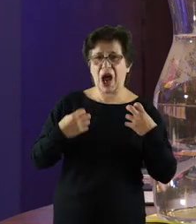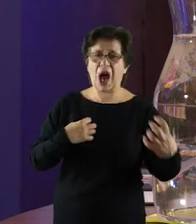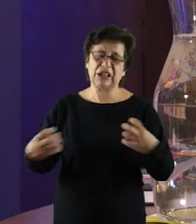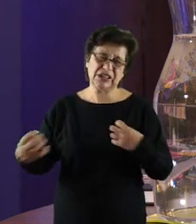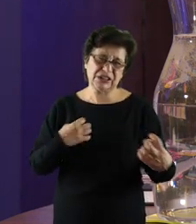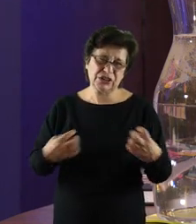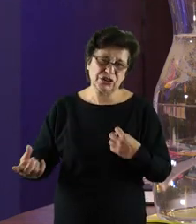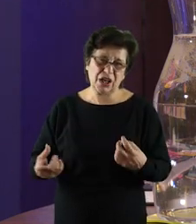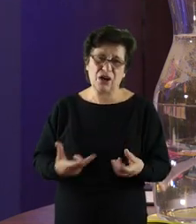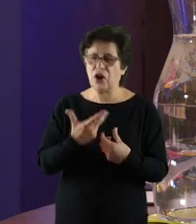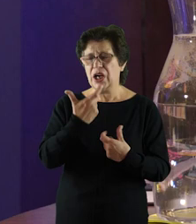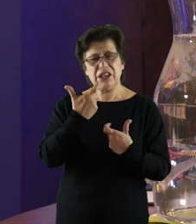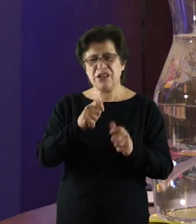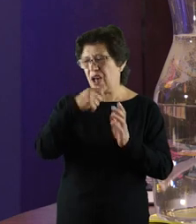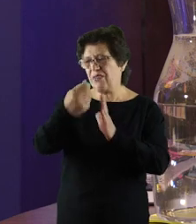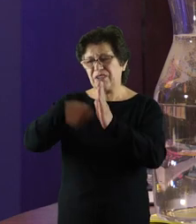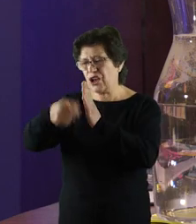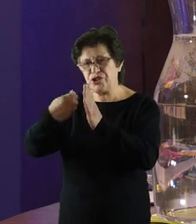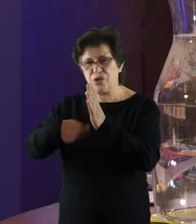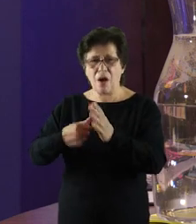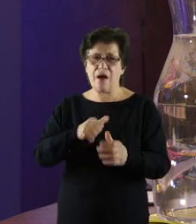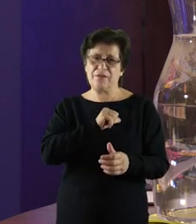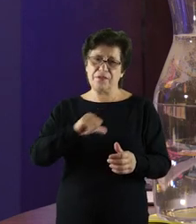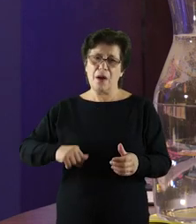nie reżyserowała filmów, ale do dzisiaj